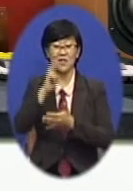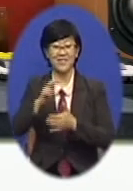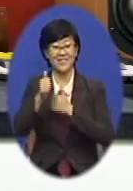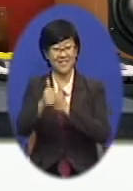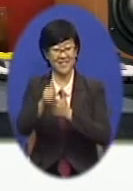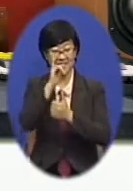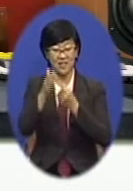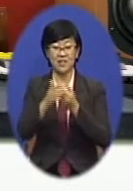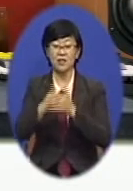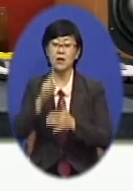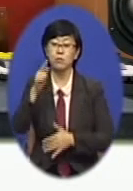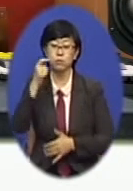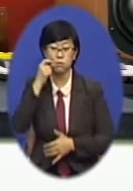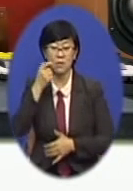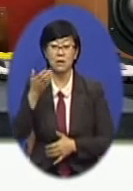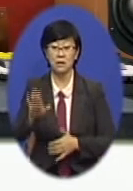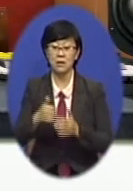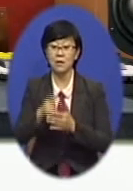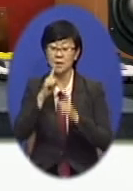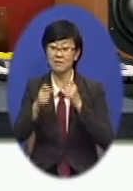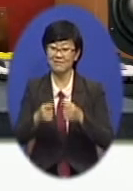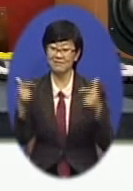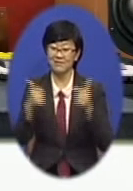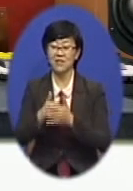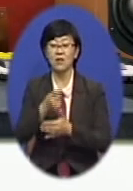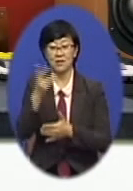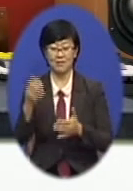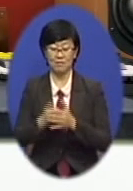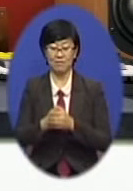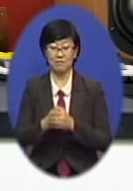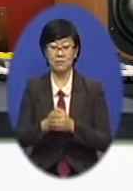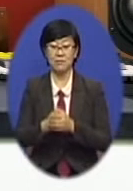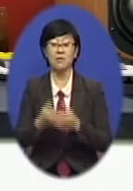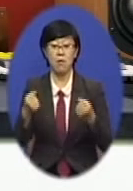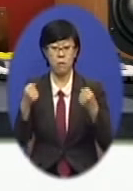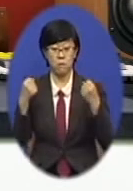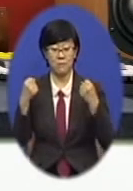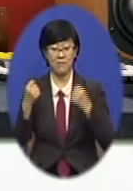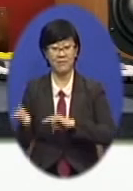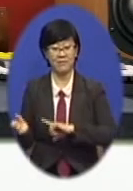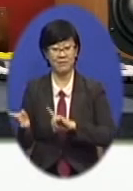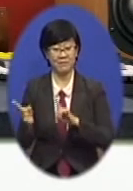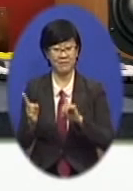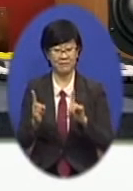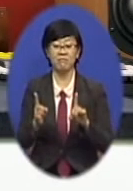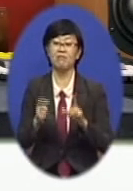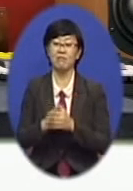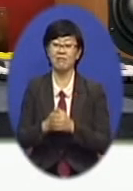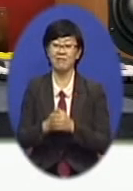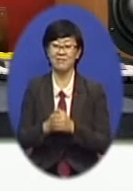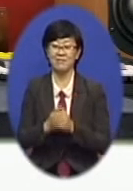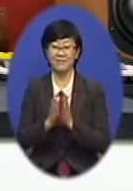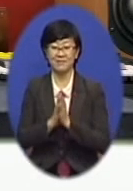하다 보니까는 네. 말도 못 했던 사람인데 오. 말도 늙고 여러 가지로 좀 그 병이 다 나았어요. 이게 말도